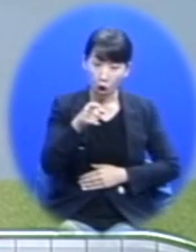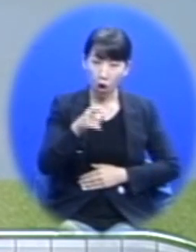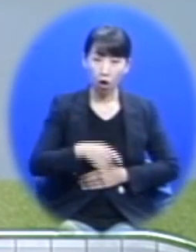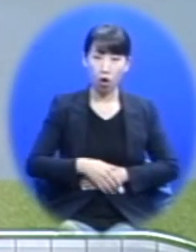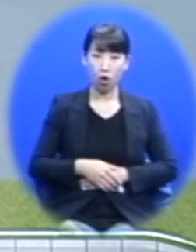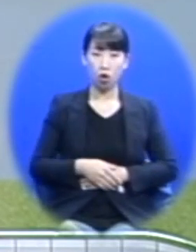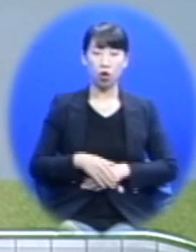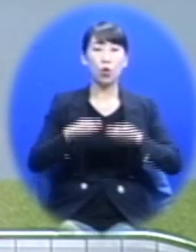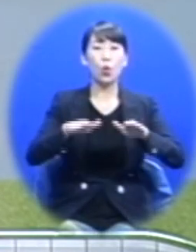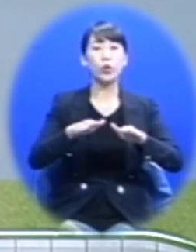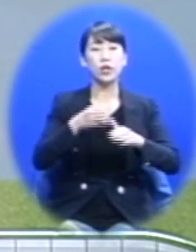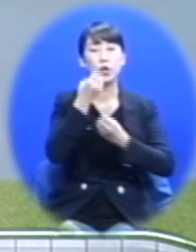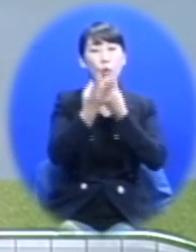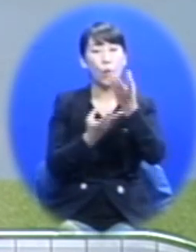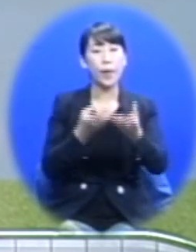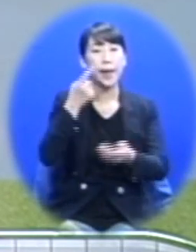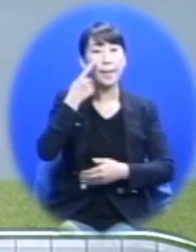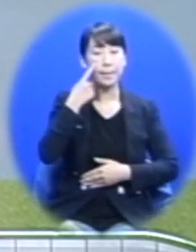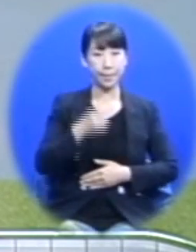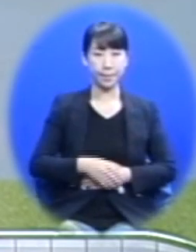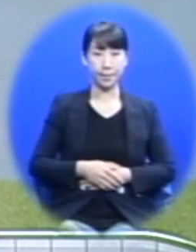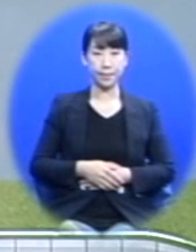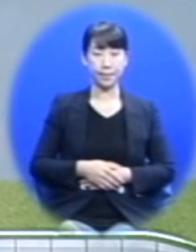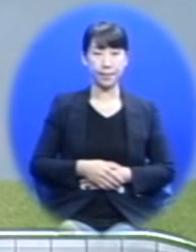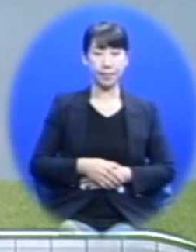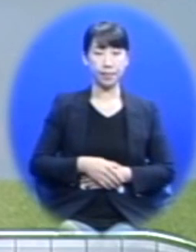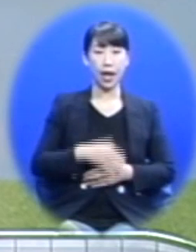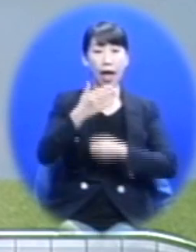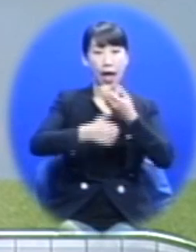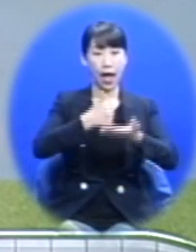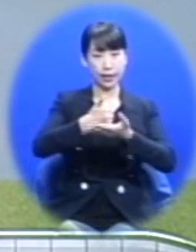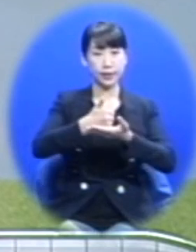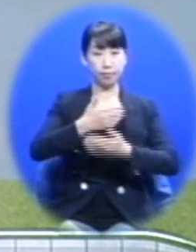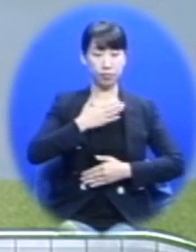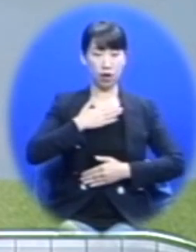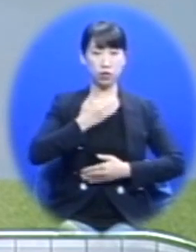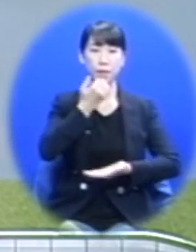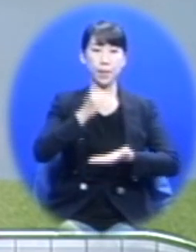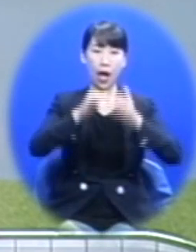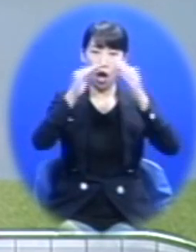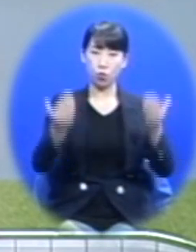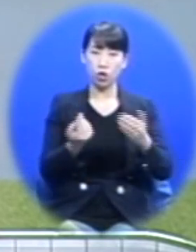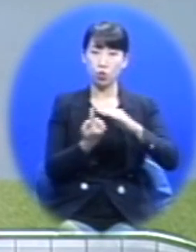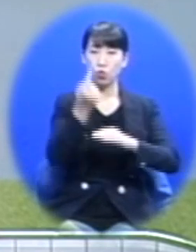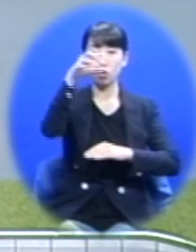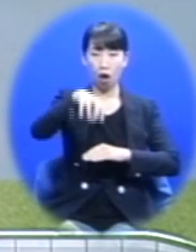다윗과 같이 기도하셔야 됩니다. 하나님, 나로 흔들리지 않는 바위 위에 서게 해 주시옵소서.